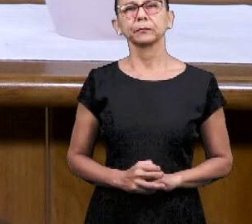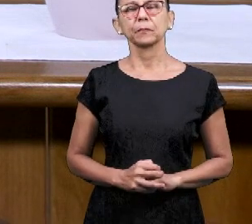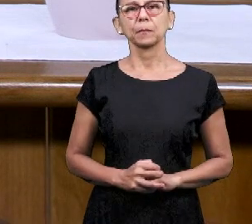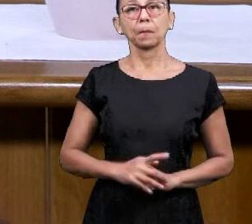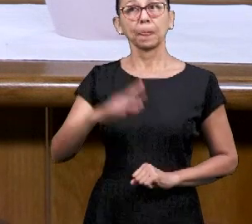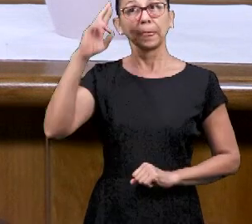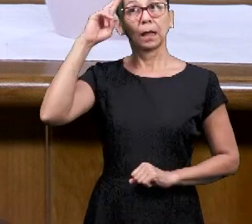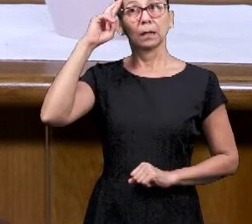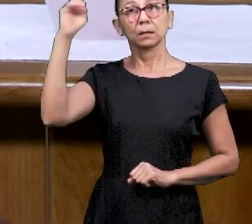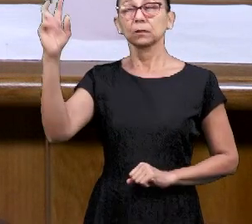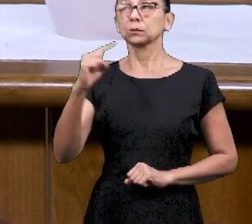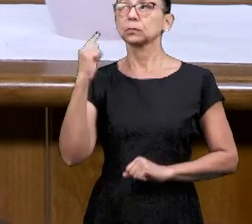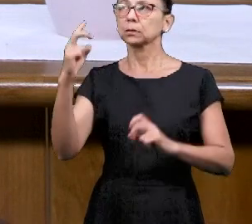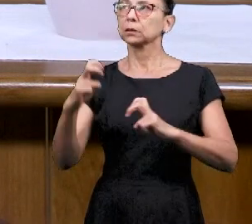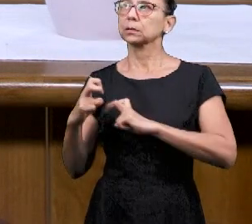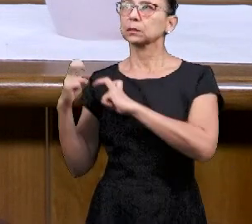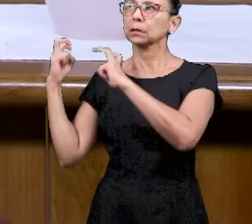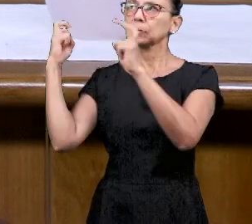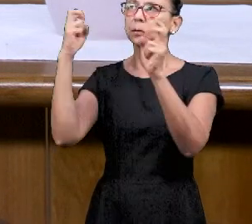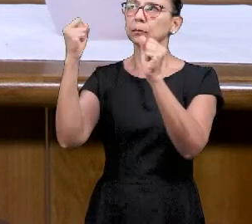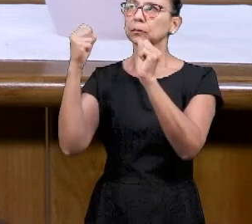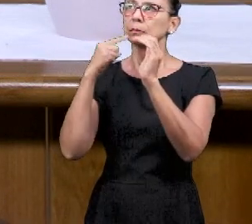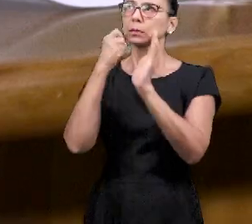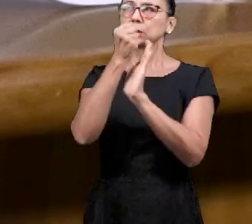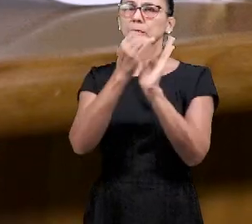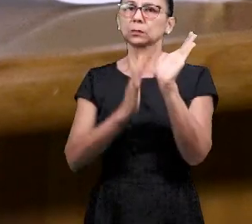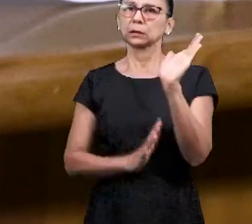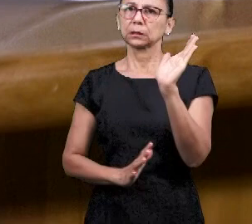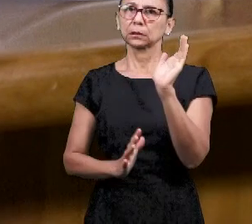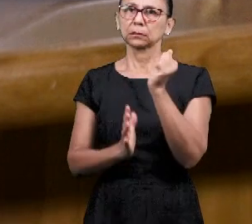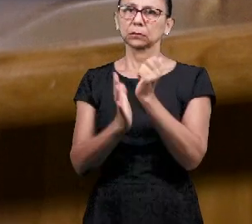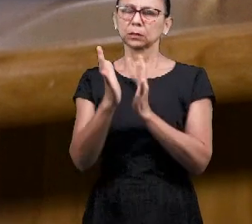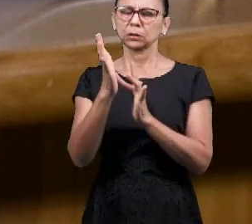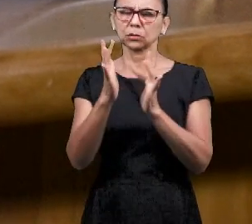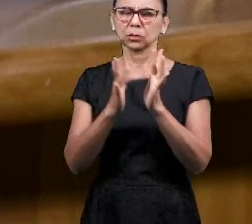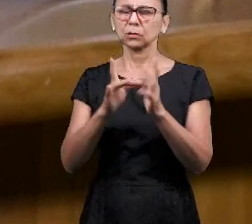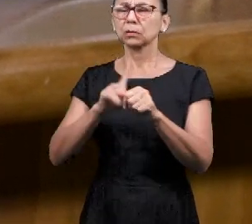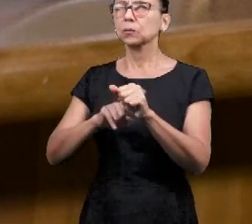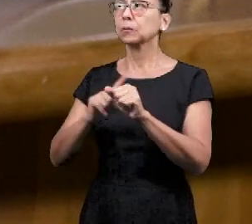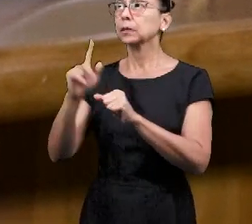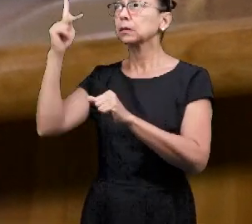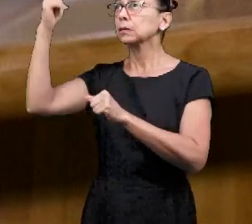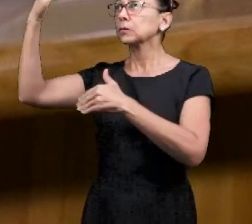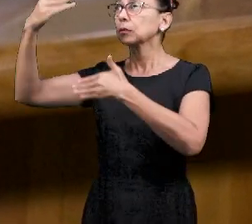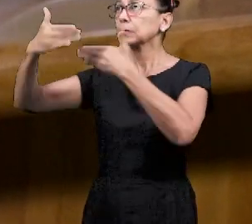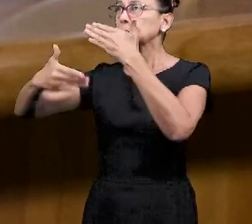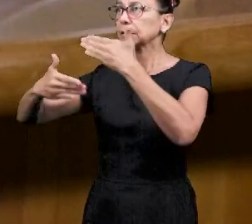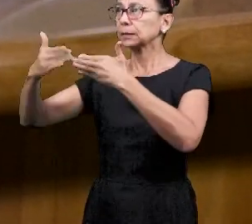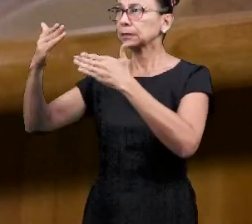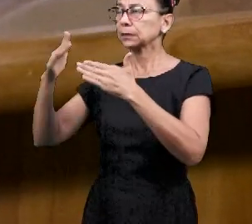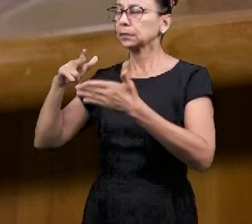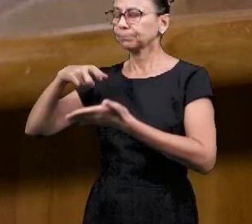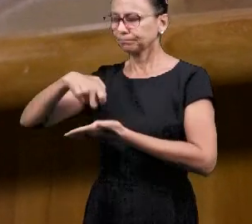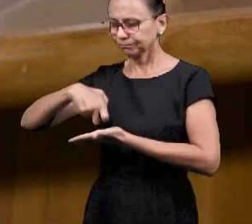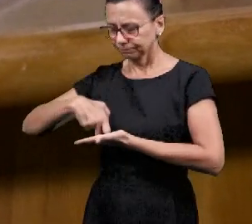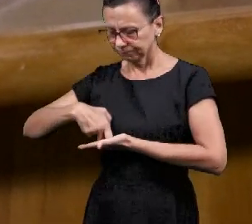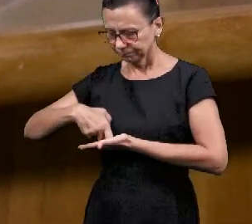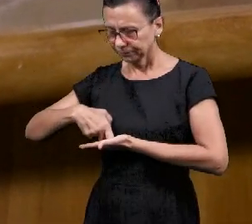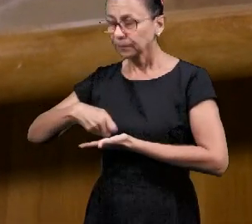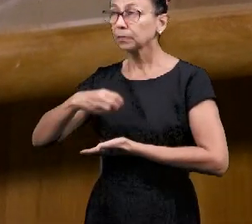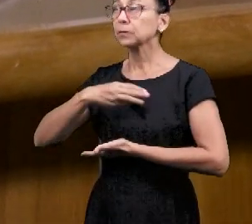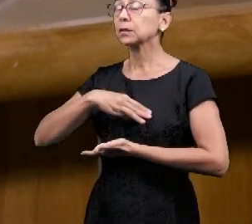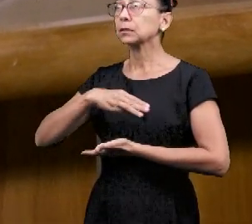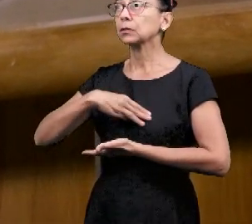Seigneur, nous prions par le pouvoir du sang du Seigneur Jésus. Nous nous inclinons devant toi en demandant ta miséricorde, le pardon